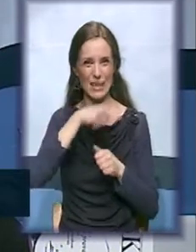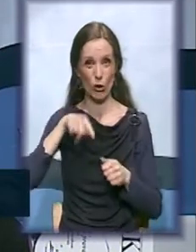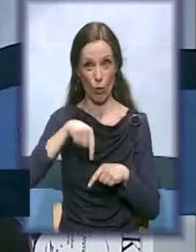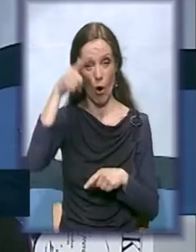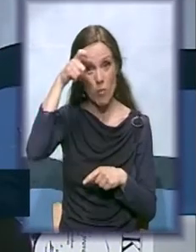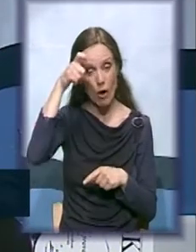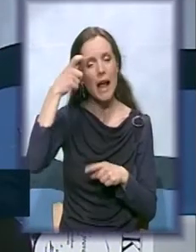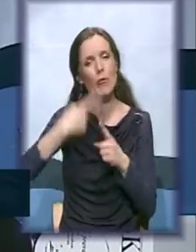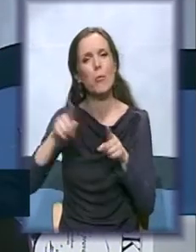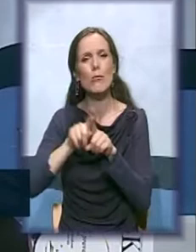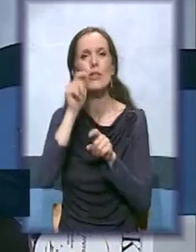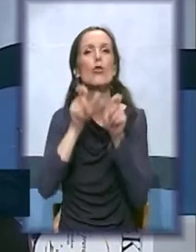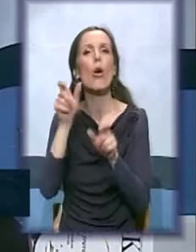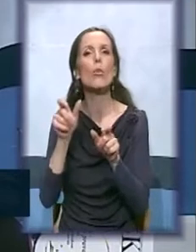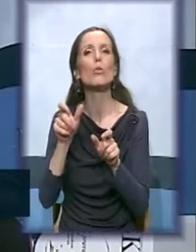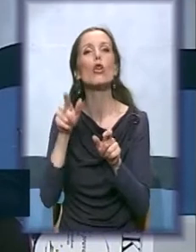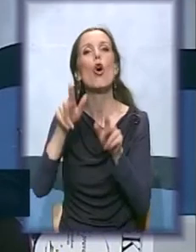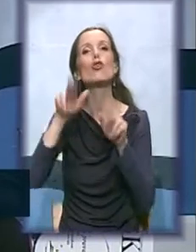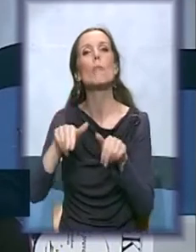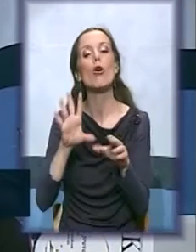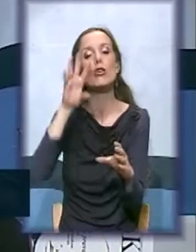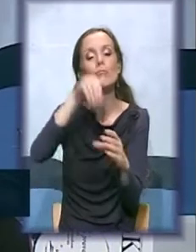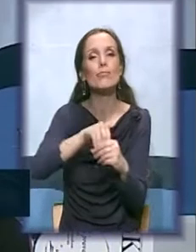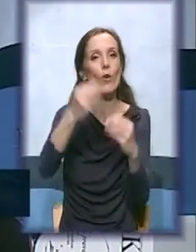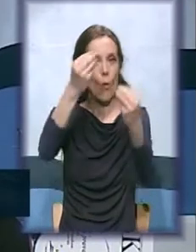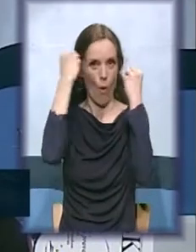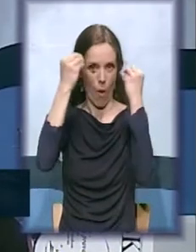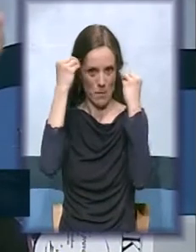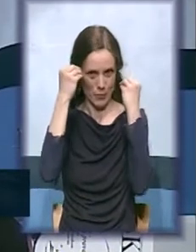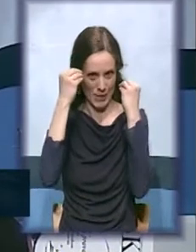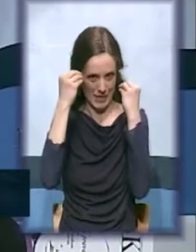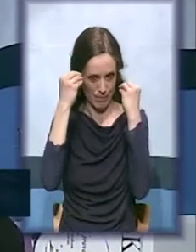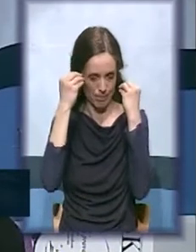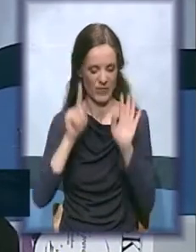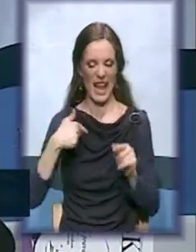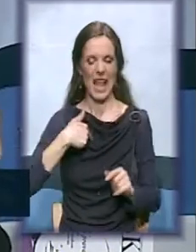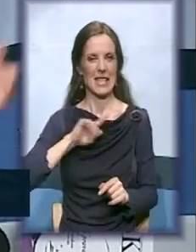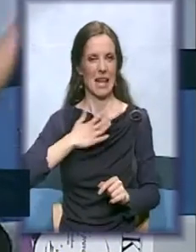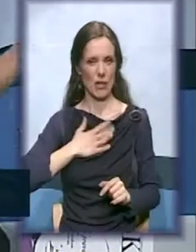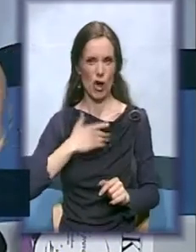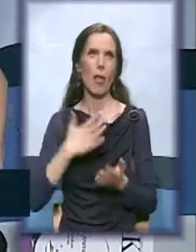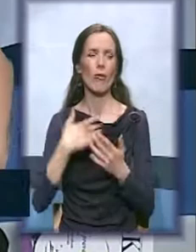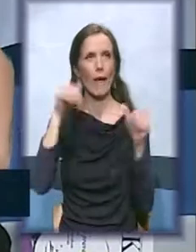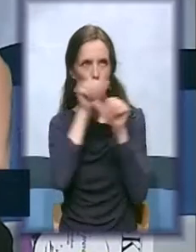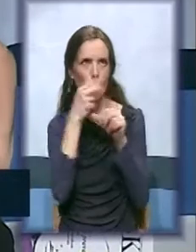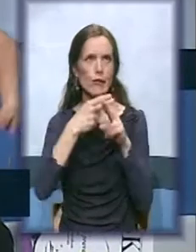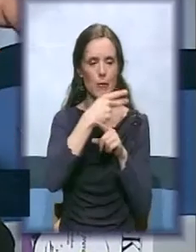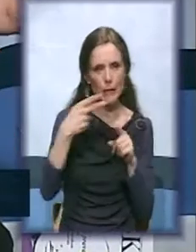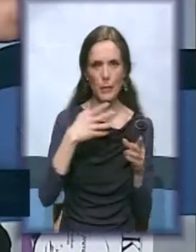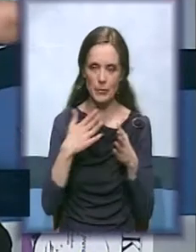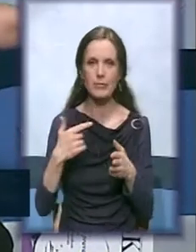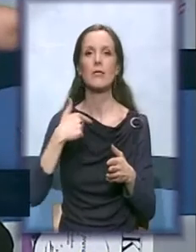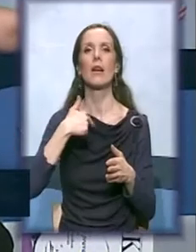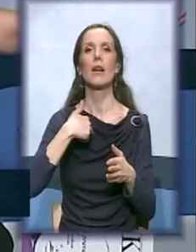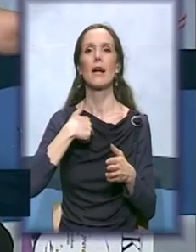onih ljudi koji će imati priliku da učestvuju u obuci. Da ne bi ja sada kao i pogrešila, znam mnogo puta, ali zavijem da se izvinim i da